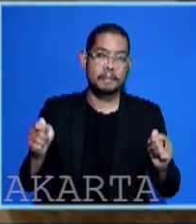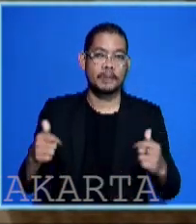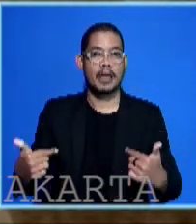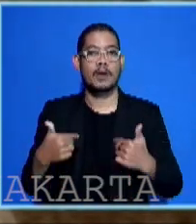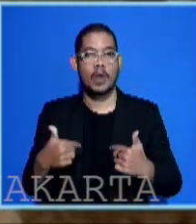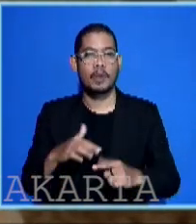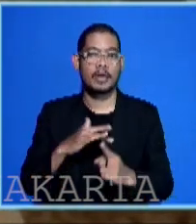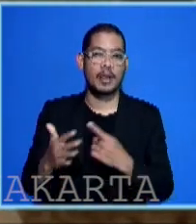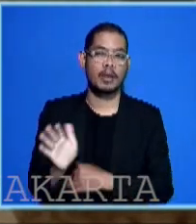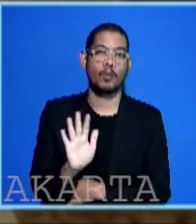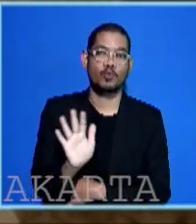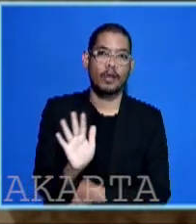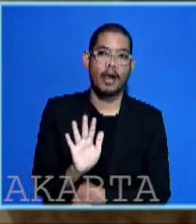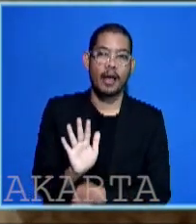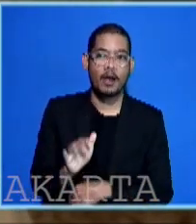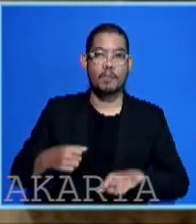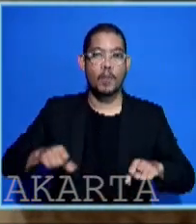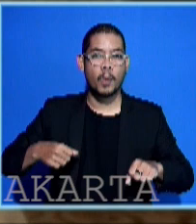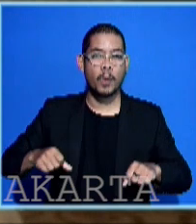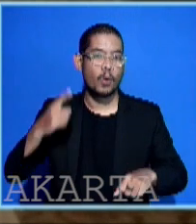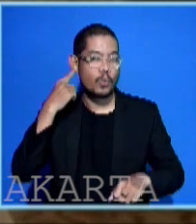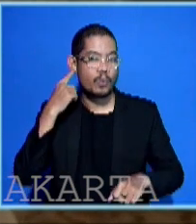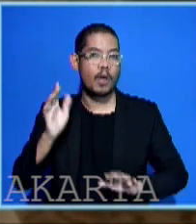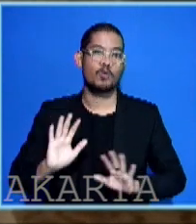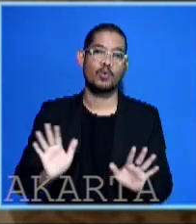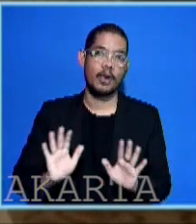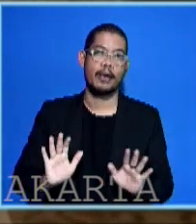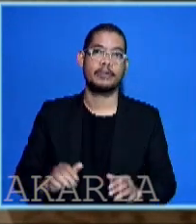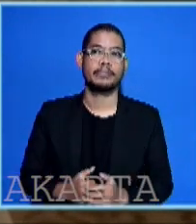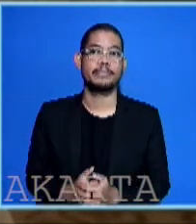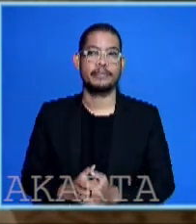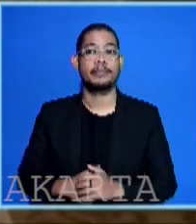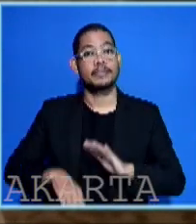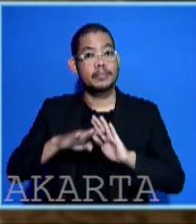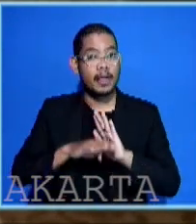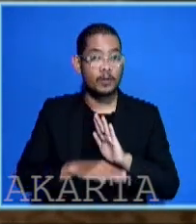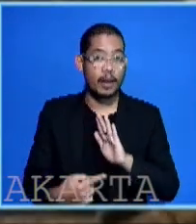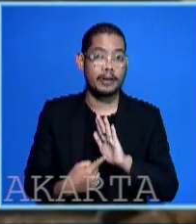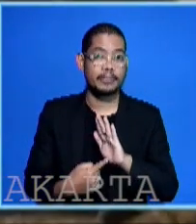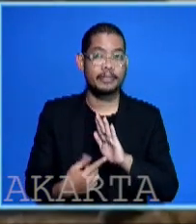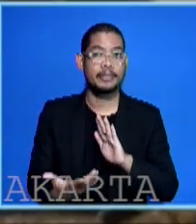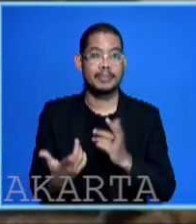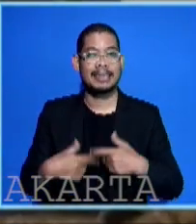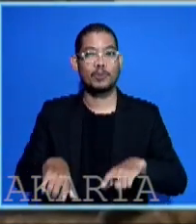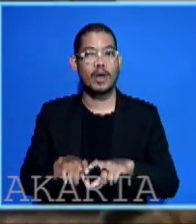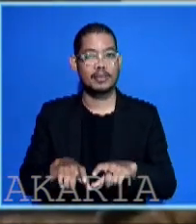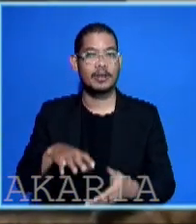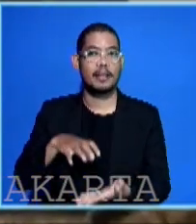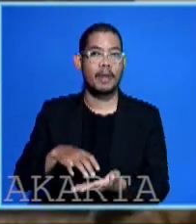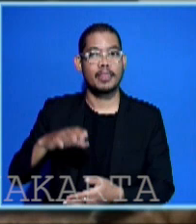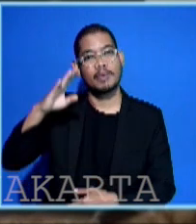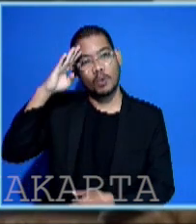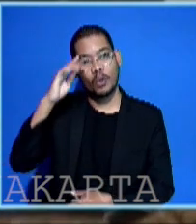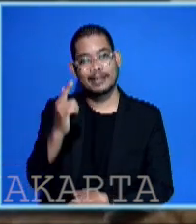masyarakat misalnya dengan belombongan dan sebagainya karena itu menjadi regulasinya di eh Polres misalnya seperti itu kepada warga masyarakat